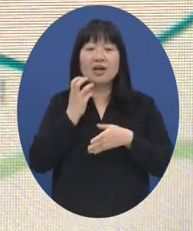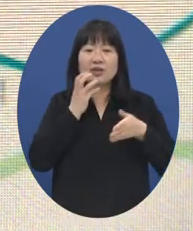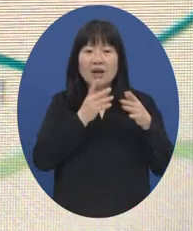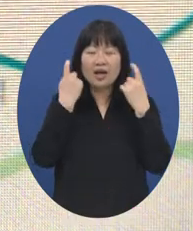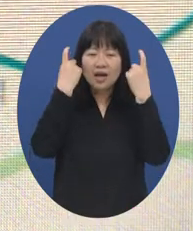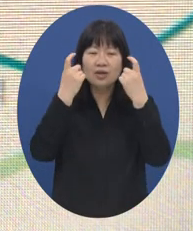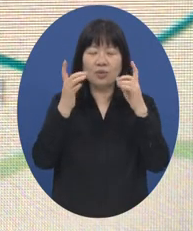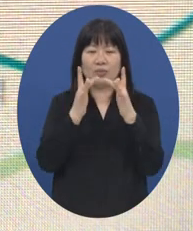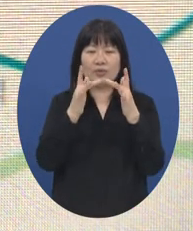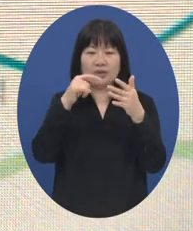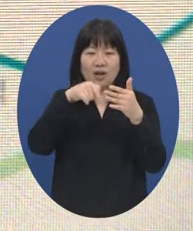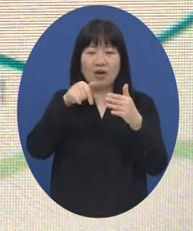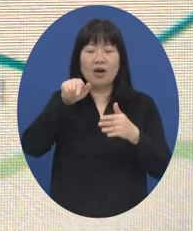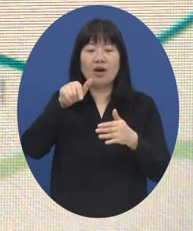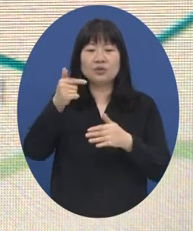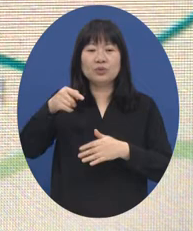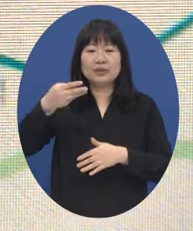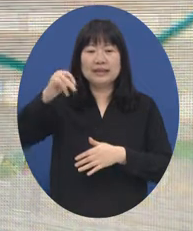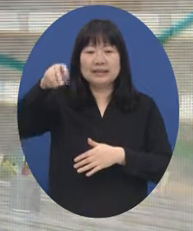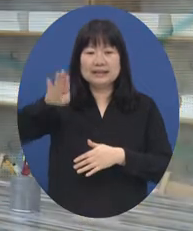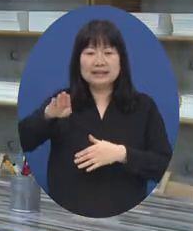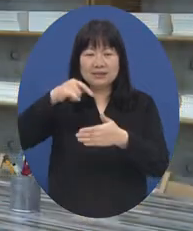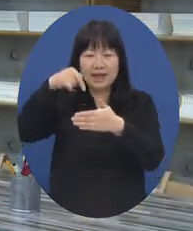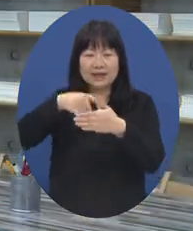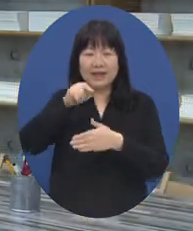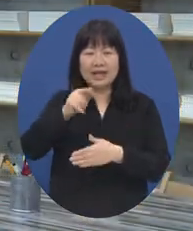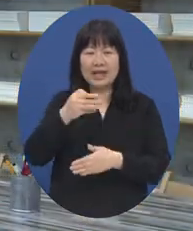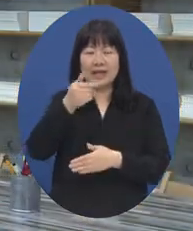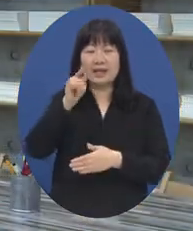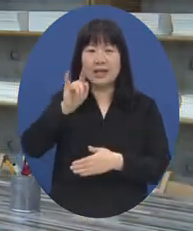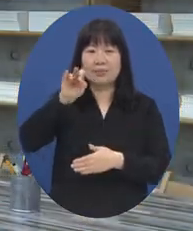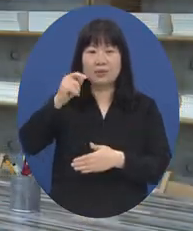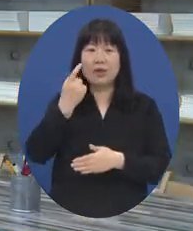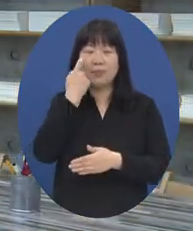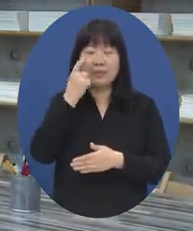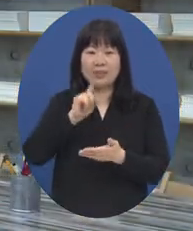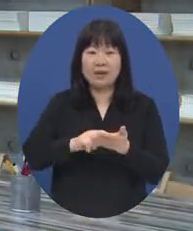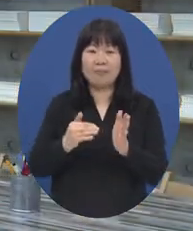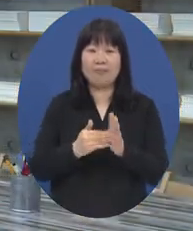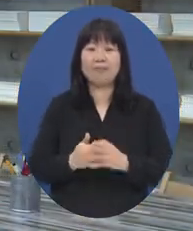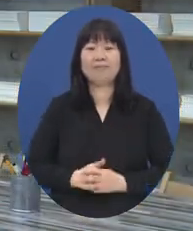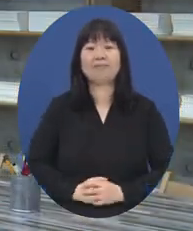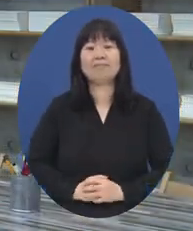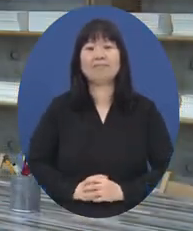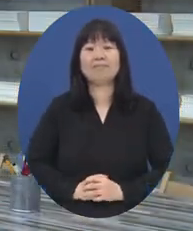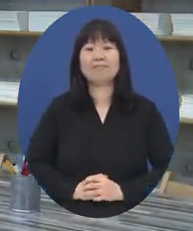누리집 내 간행 문실에서 볼수 있습니다. 경기지TV 최지연입니다.